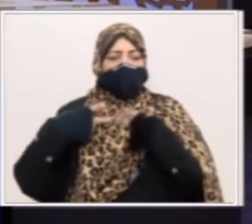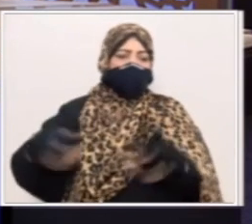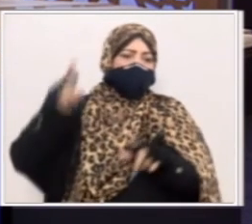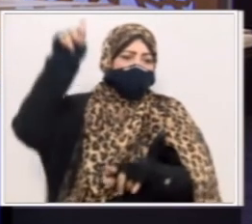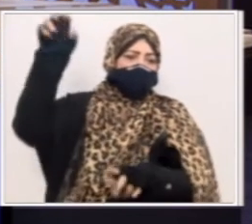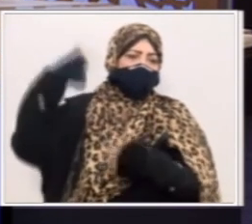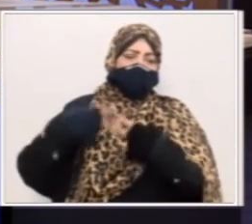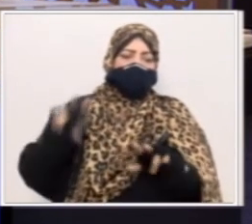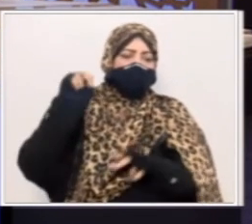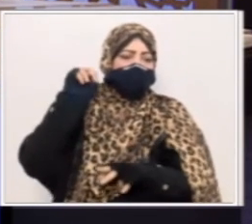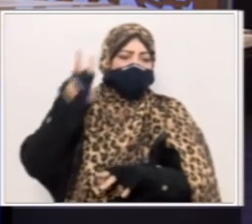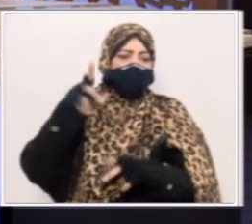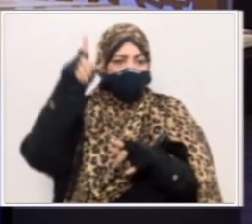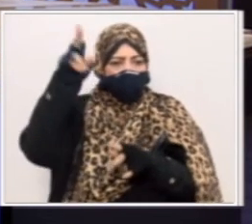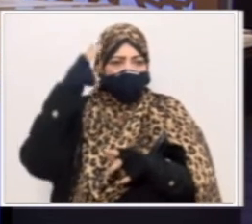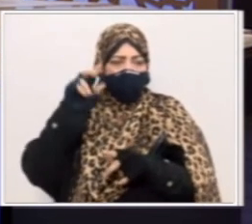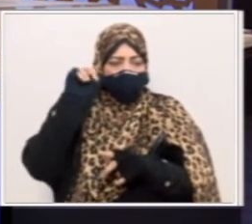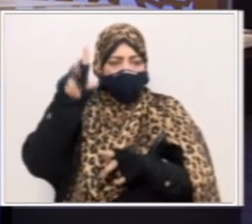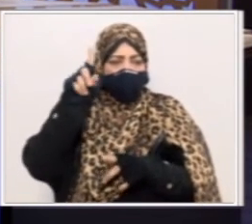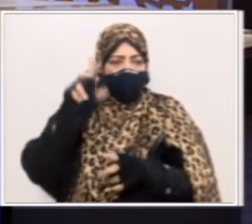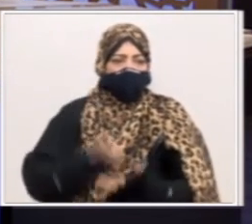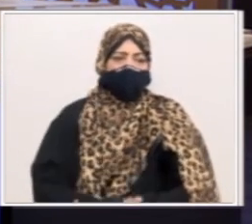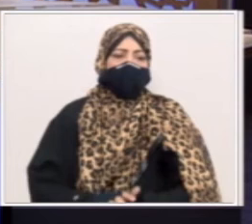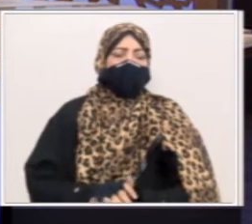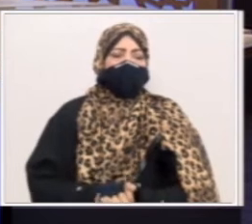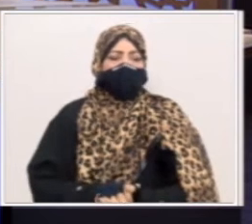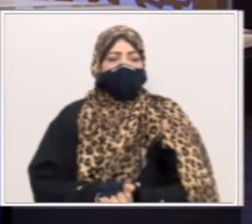بارك الله فيك. شكرا. نعم معنا متصل.